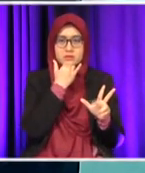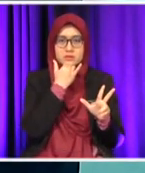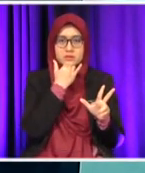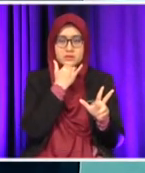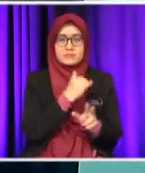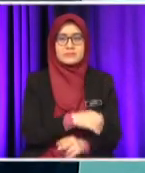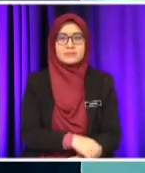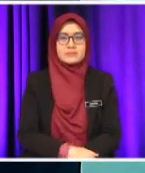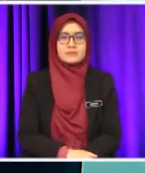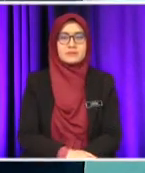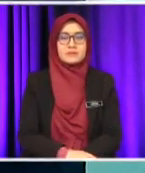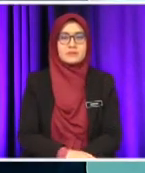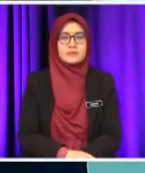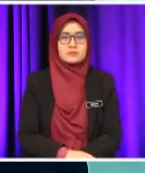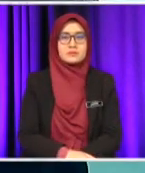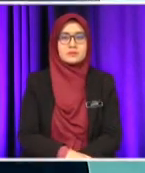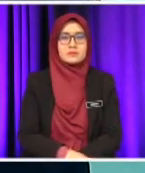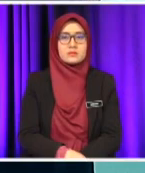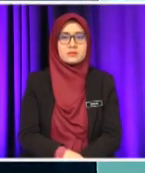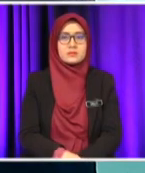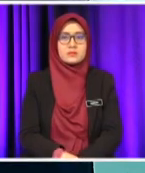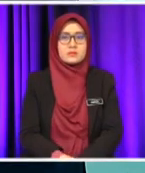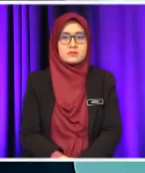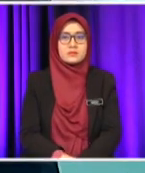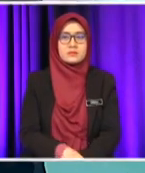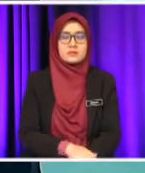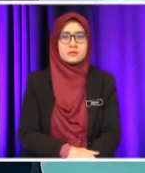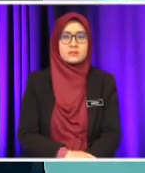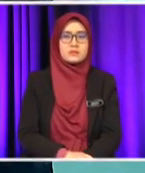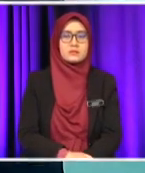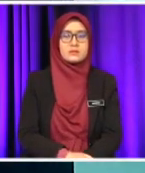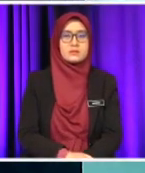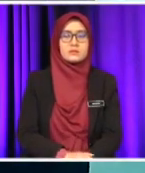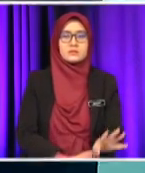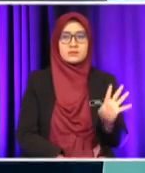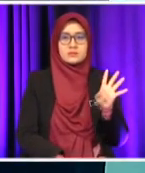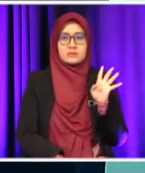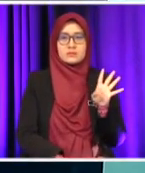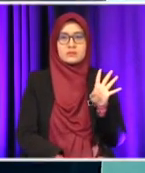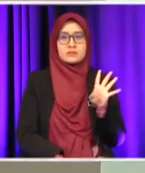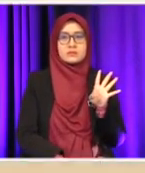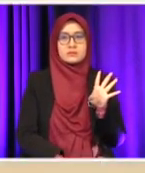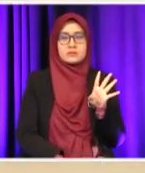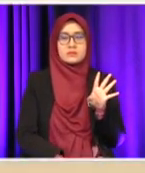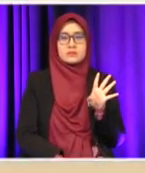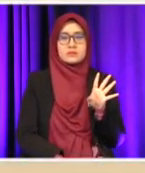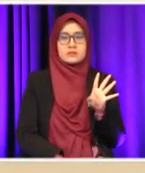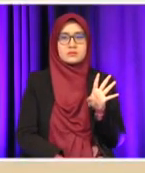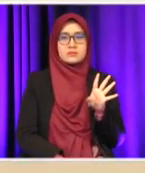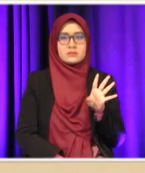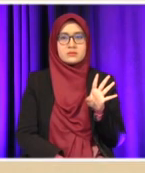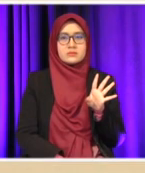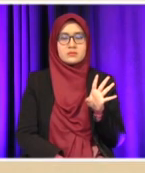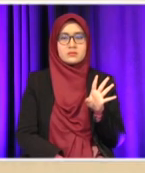dikeluarkan dari pertandingan ya untuk teruskan batu kerikil berfungsi sebagai tempat berlindung kemudian dan tempat ikan